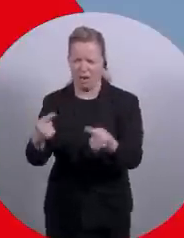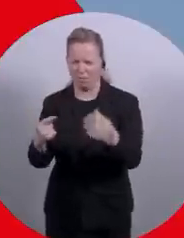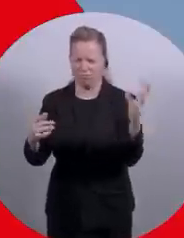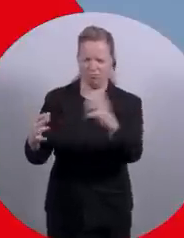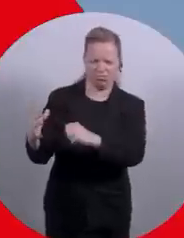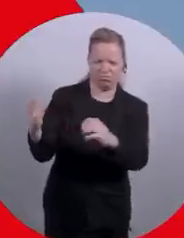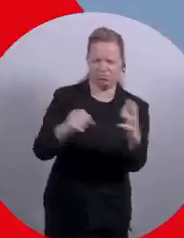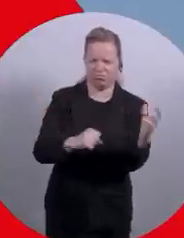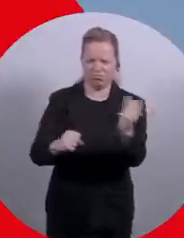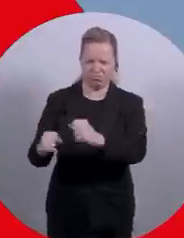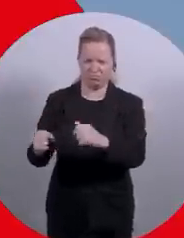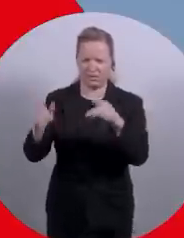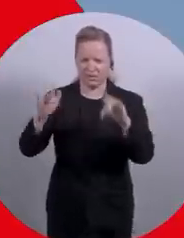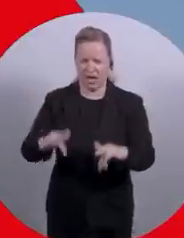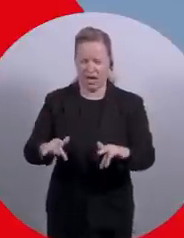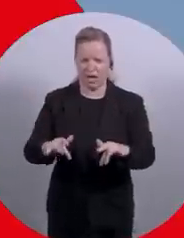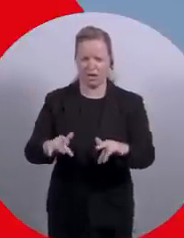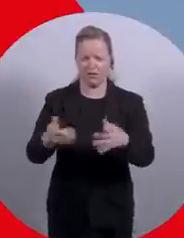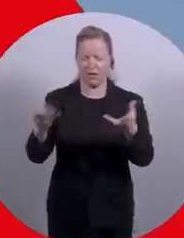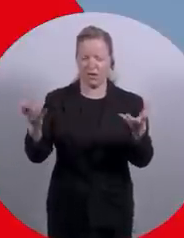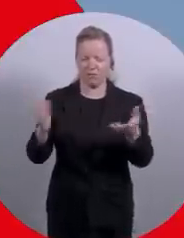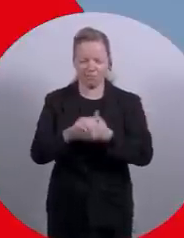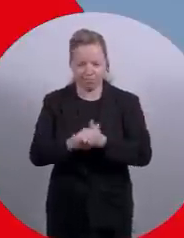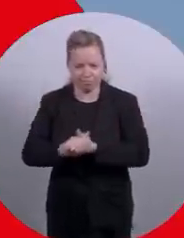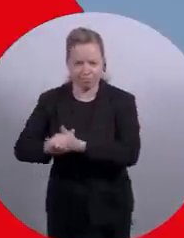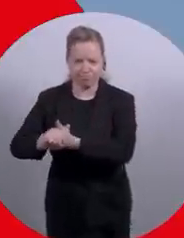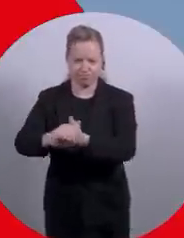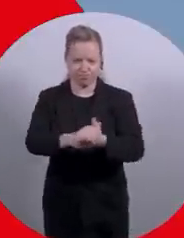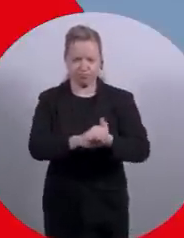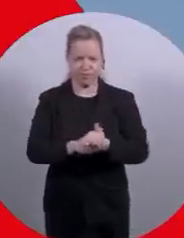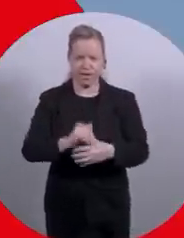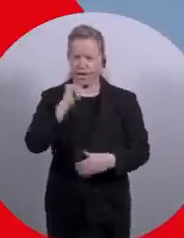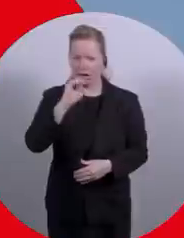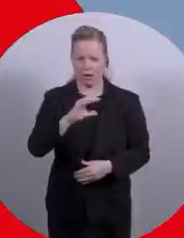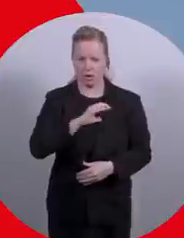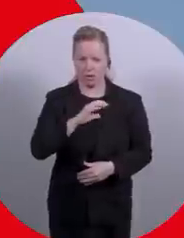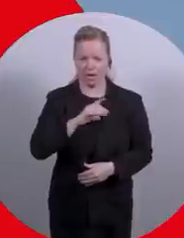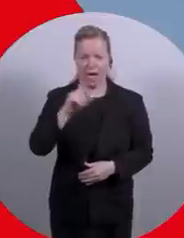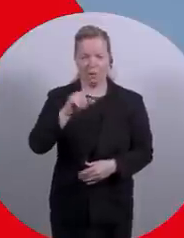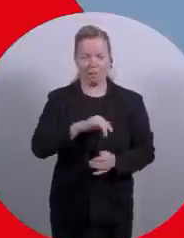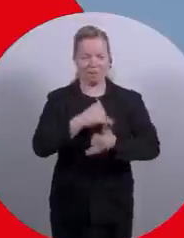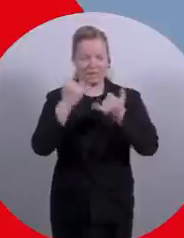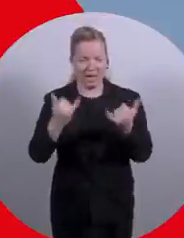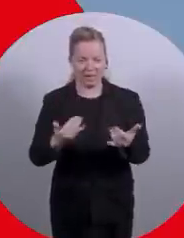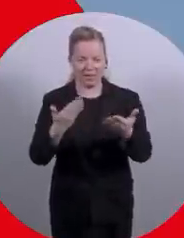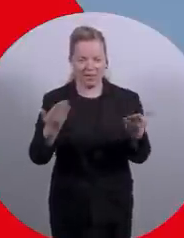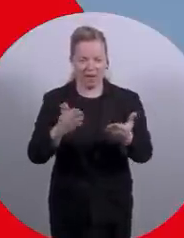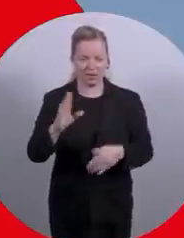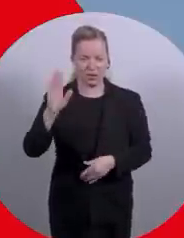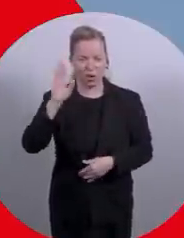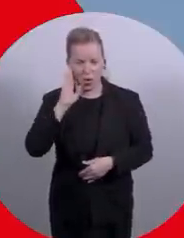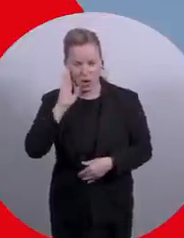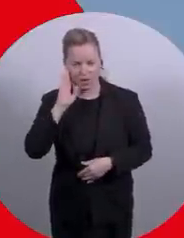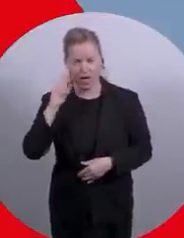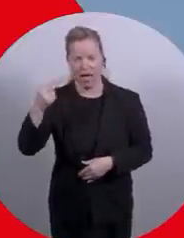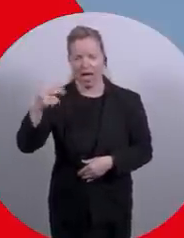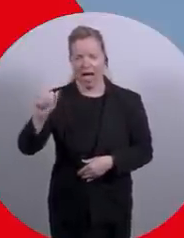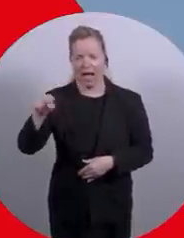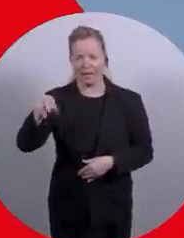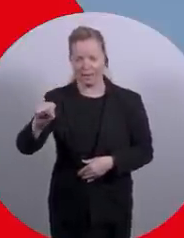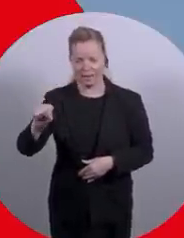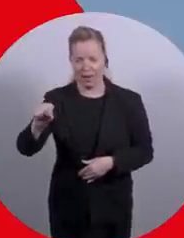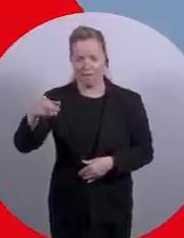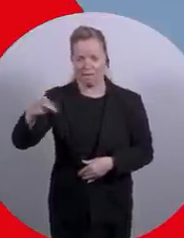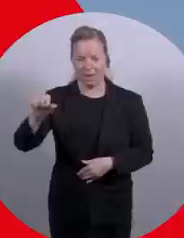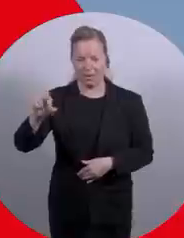Chance Aufgeschlossenheit nur das was ich bis jetzt gehört habe von Hans-Peter von Andi von